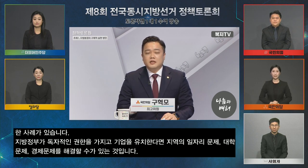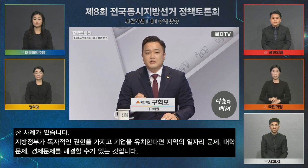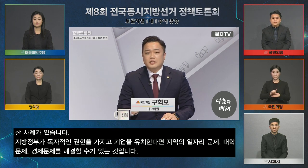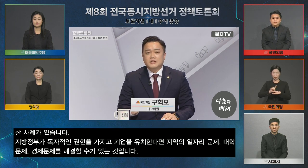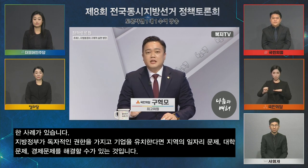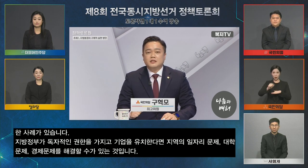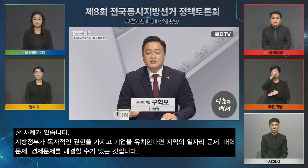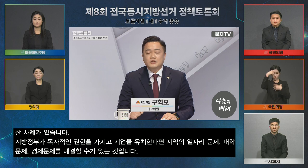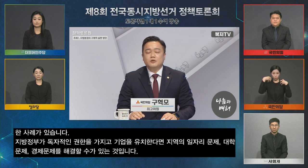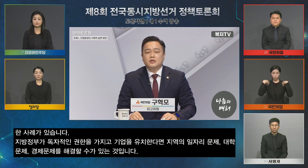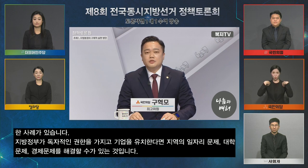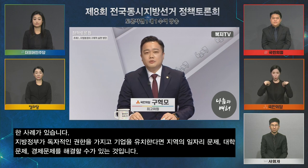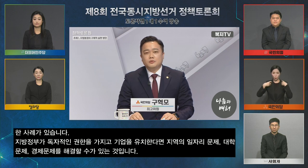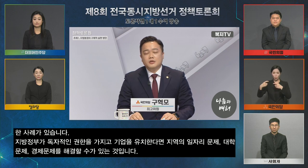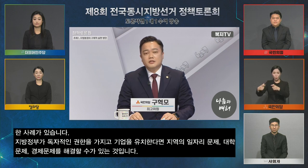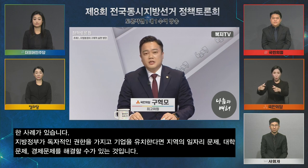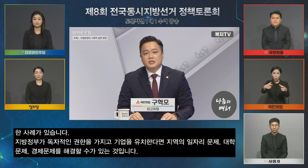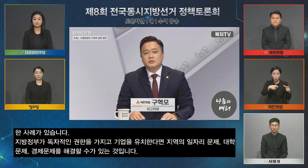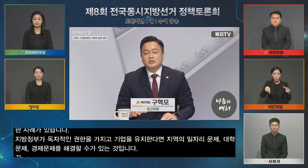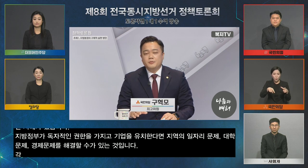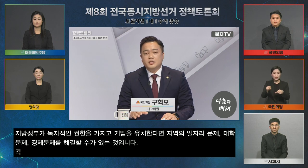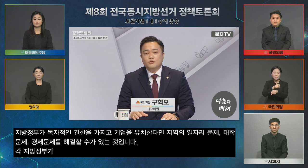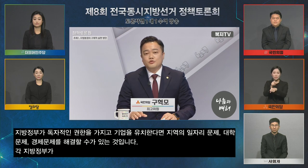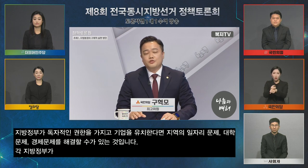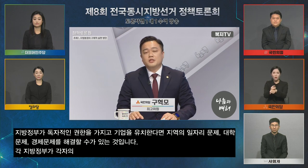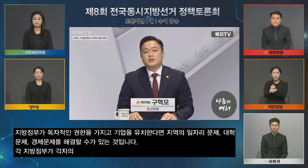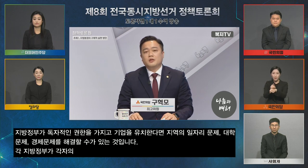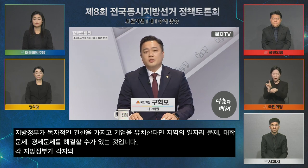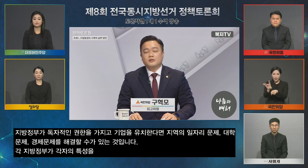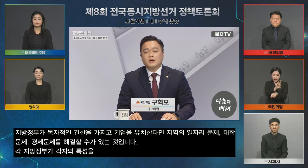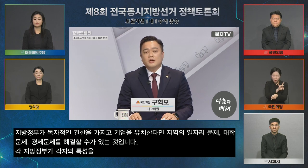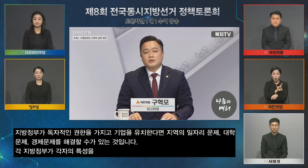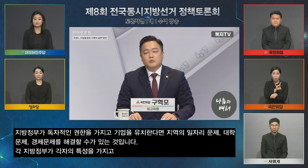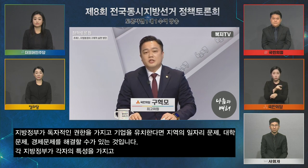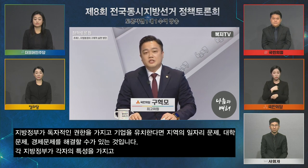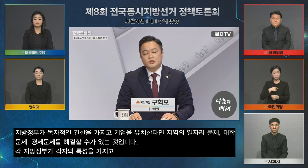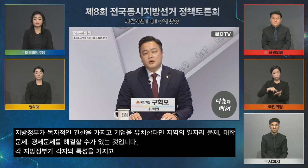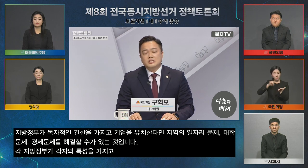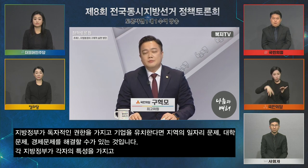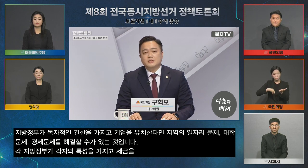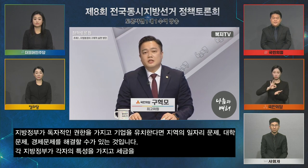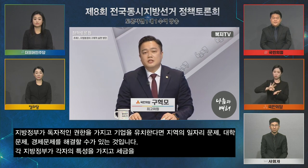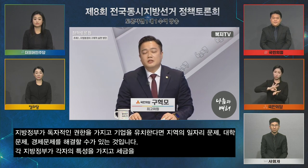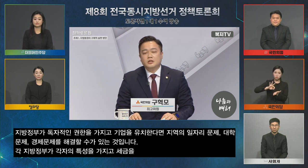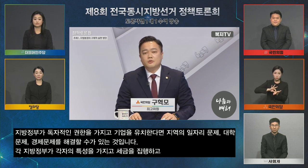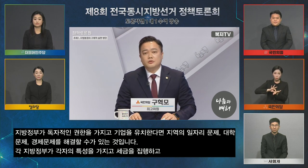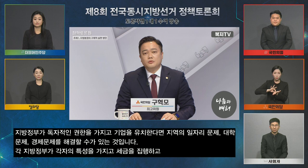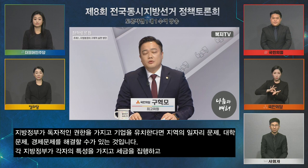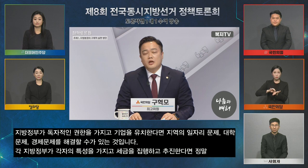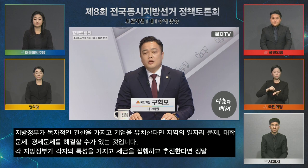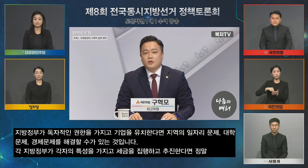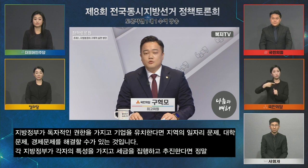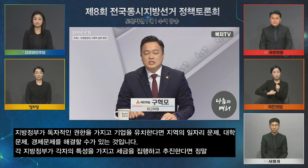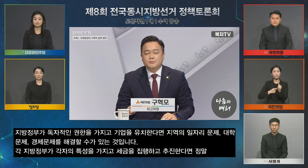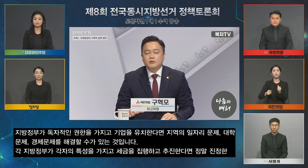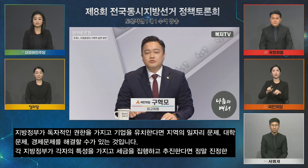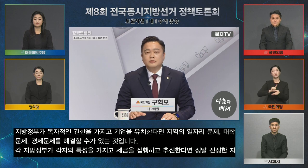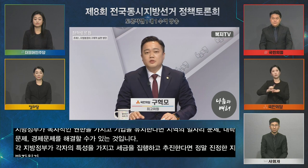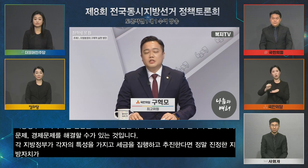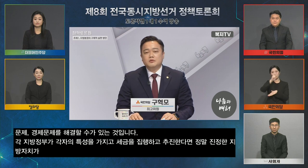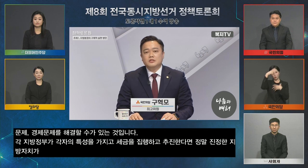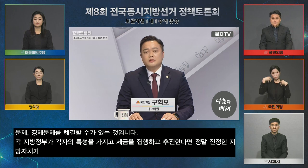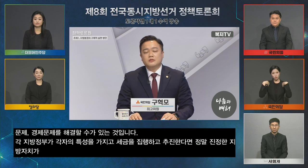각자의 특성을 가지고 세금을 집행하고 추진한다면 정말 진정한 지방자치가 될 것이고 결국